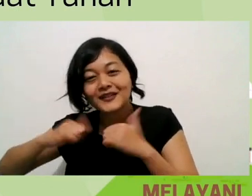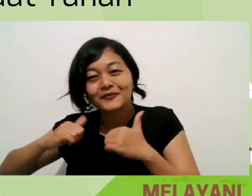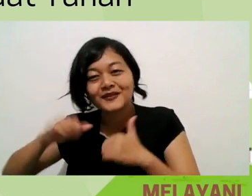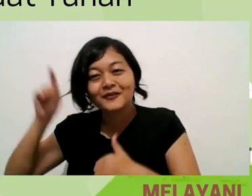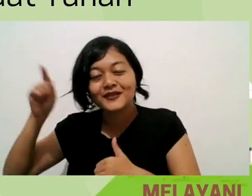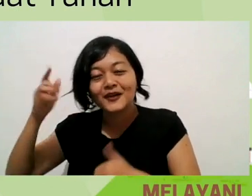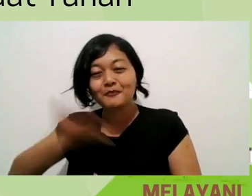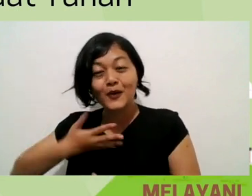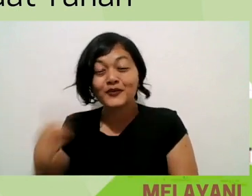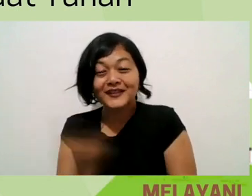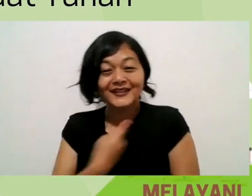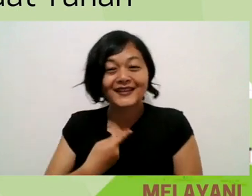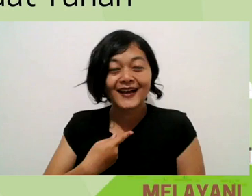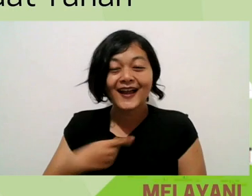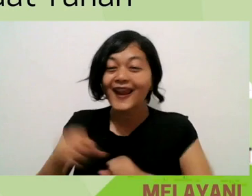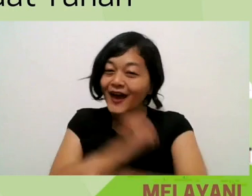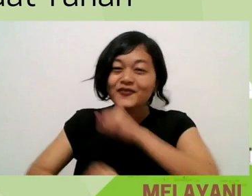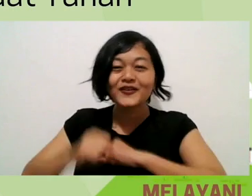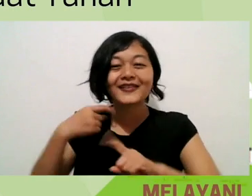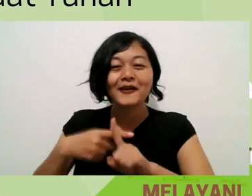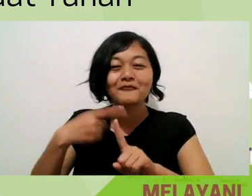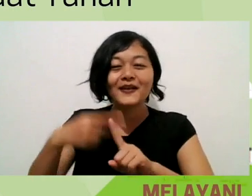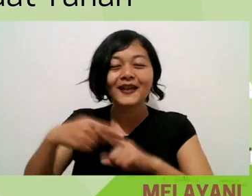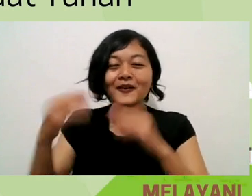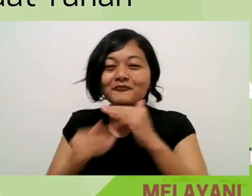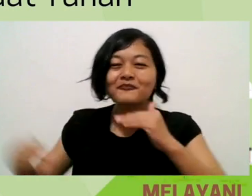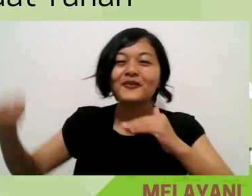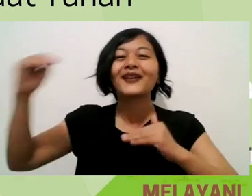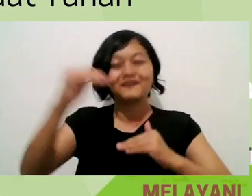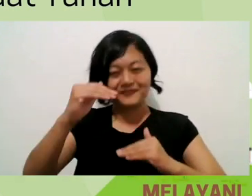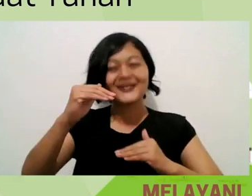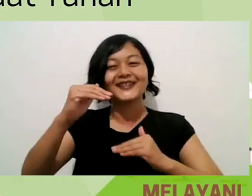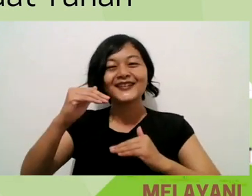Pandanglah melalui pinggir sumur seperti katak kecil itu.